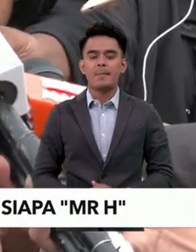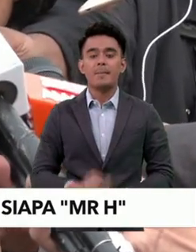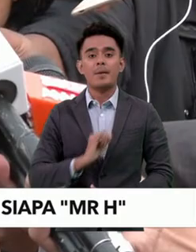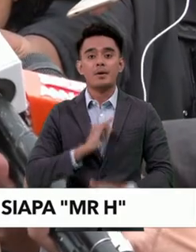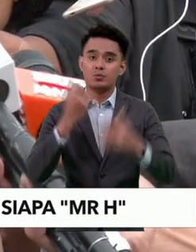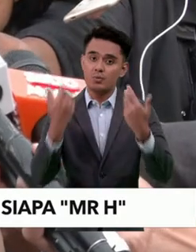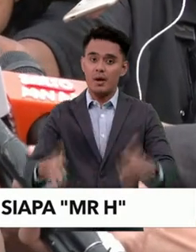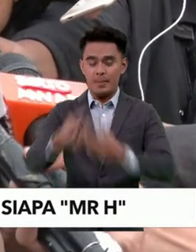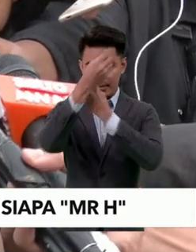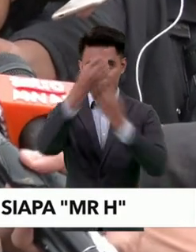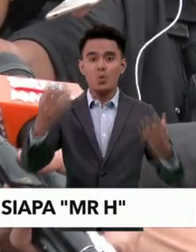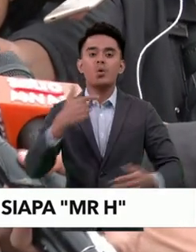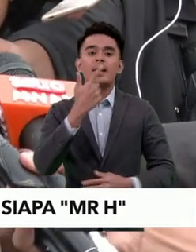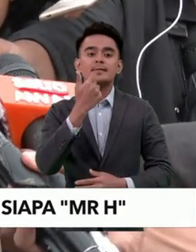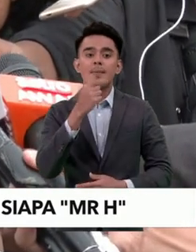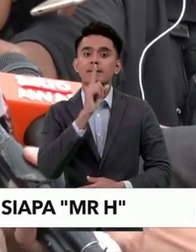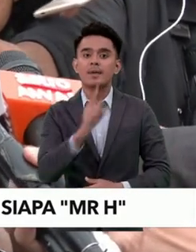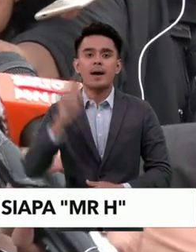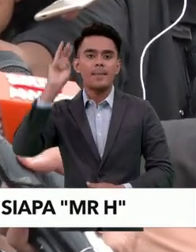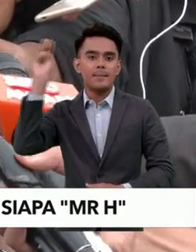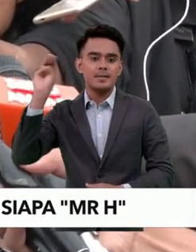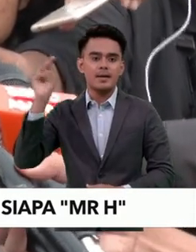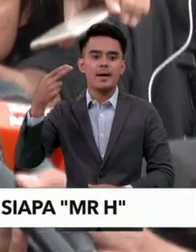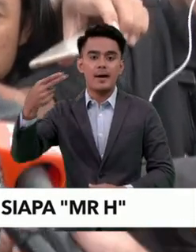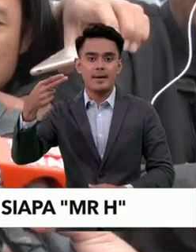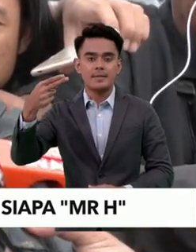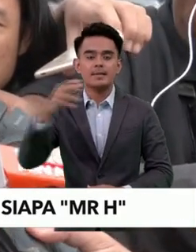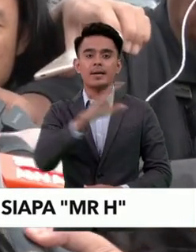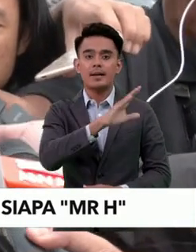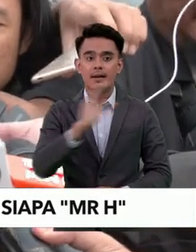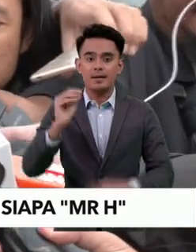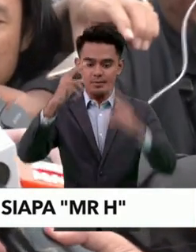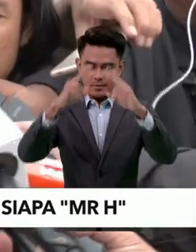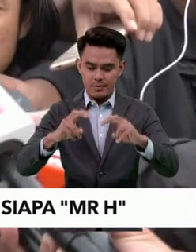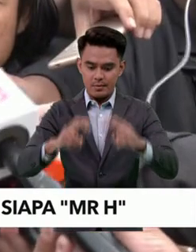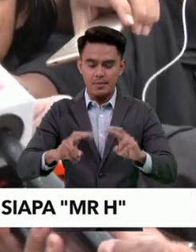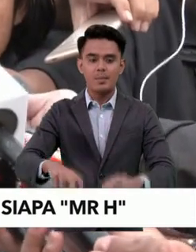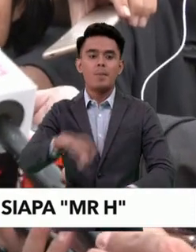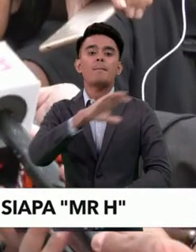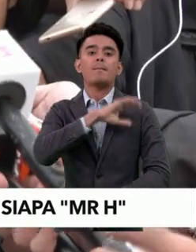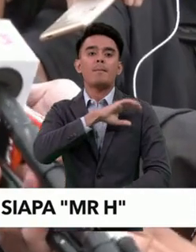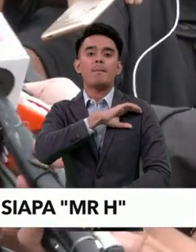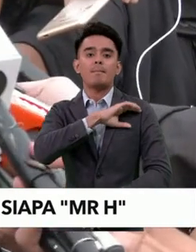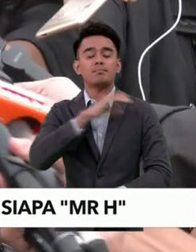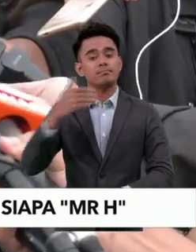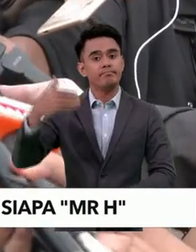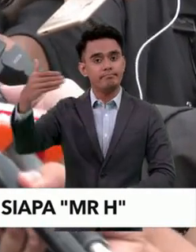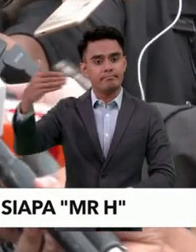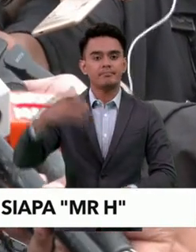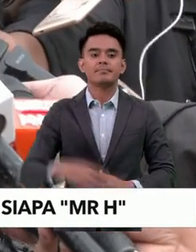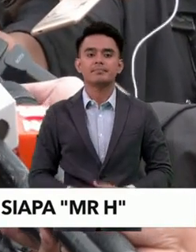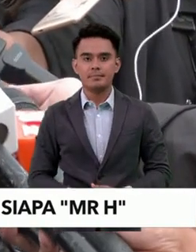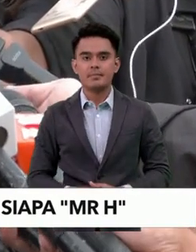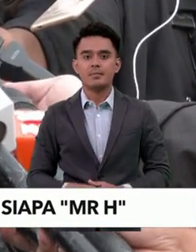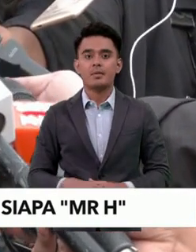sudah H dan itu untuk siasatan pihak polis seterusnya yang